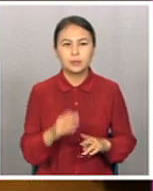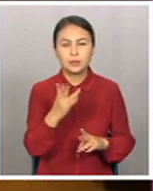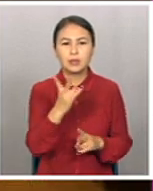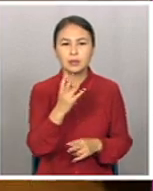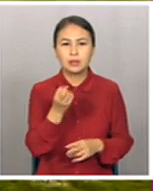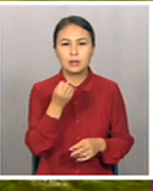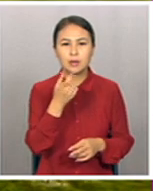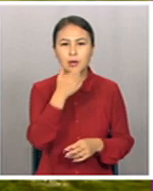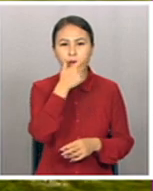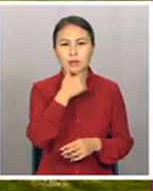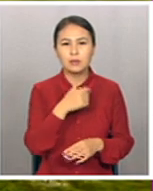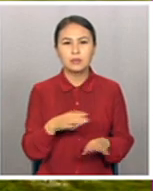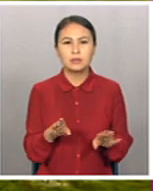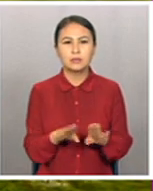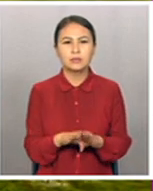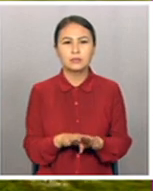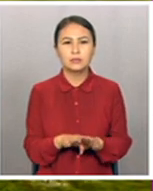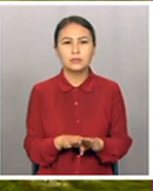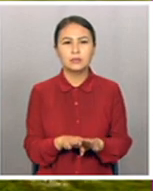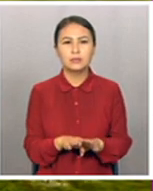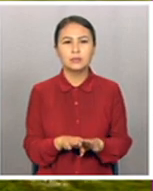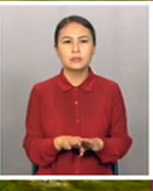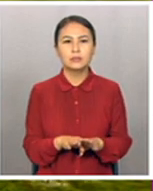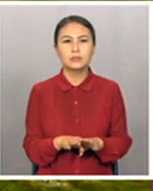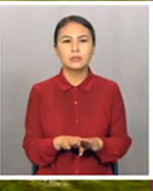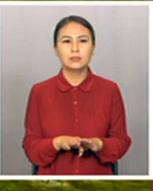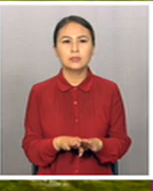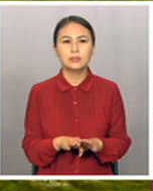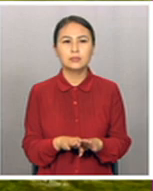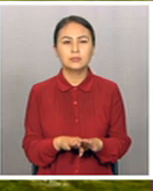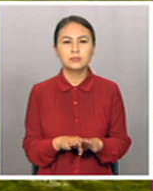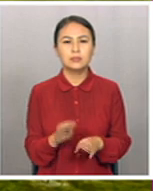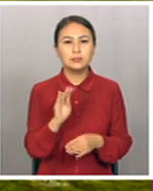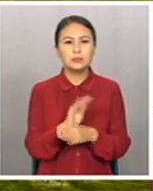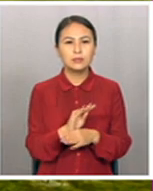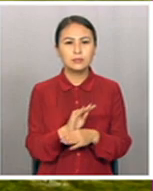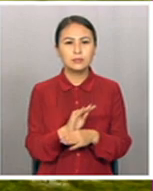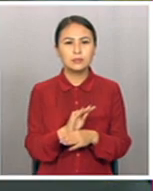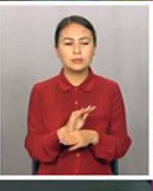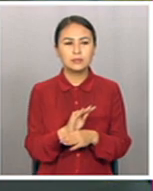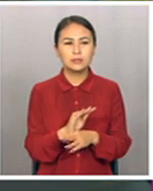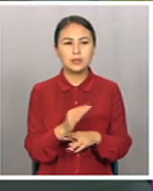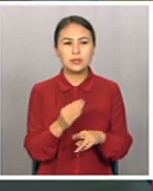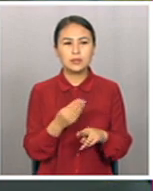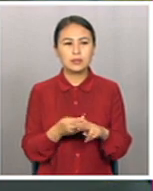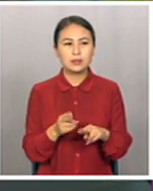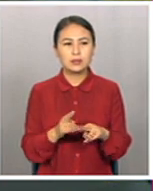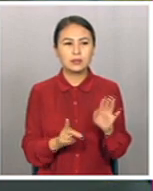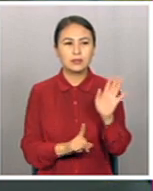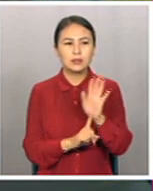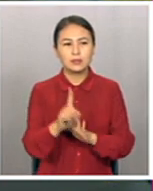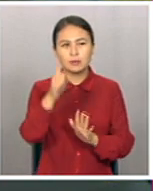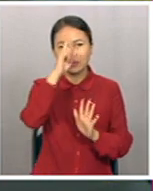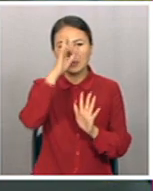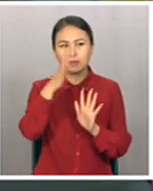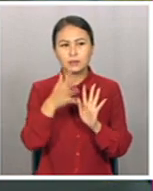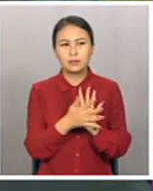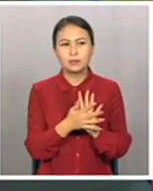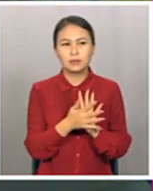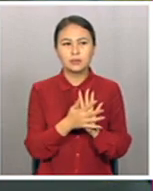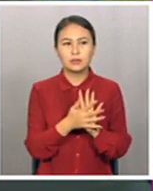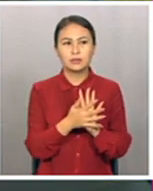түрде сұрадың ба? Ештеңе де сұрамадым. Жалынып тұруым керек па? Түсінікті. Сен